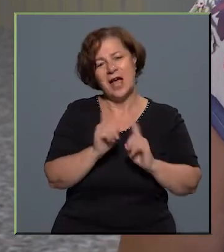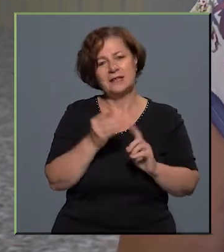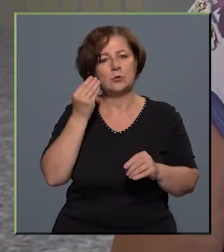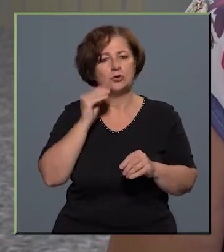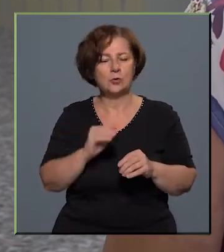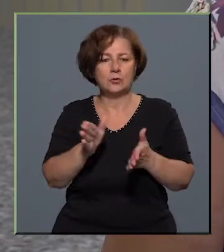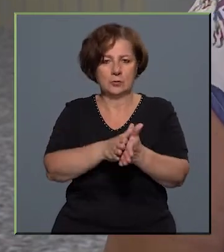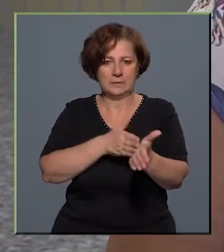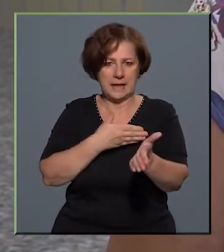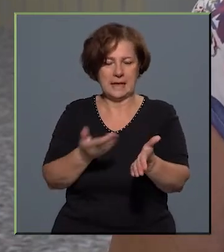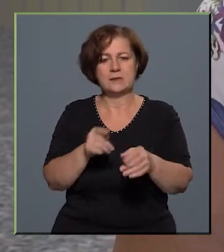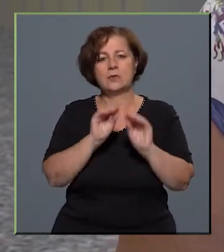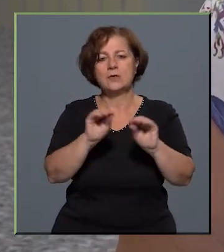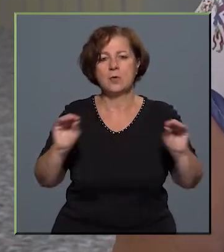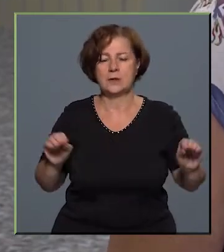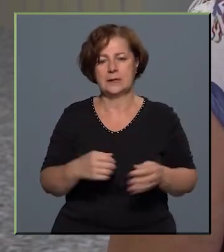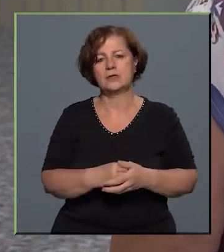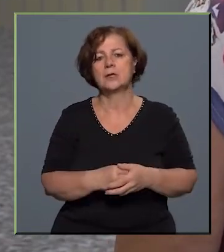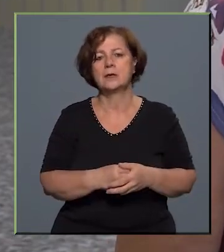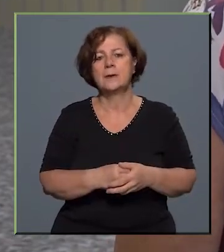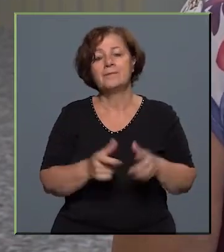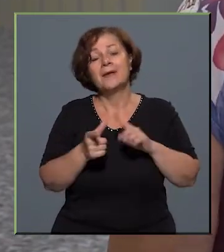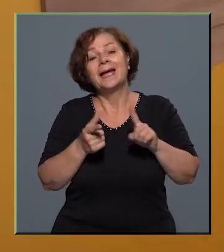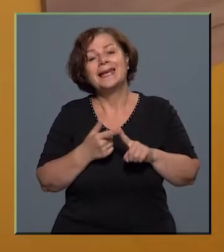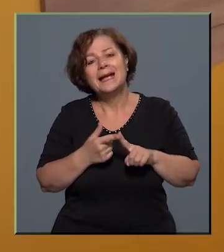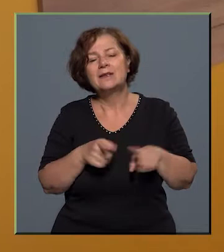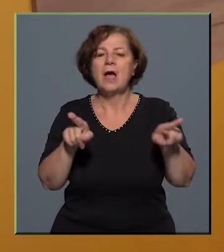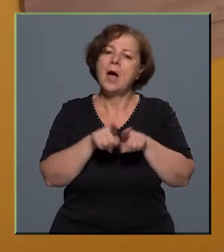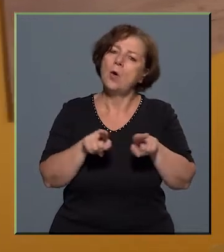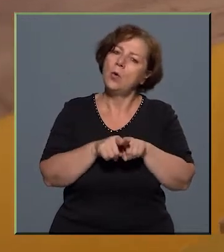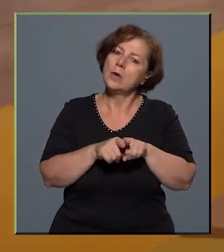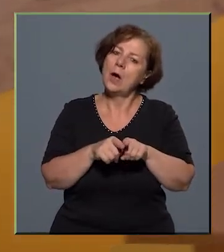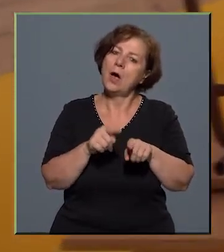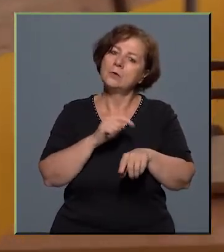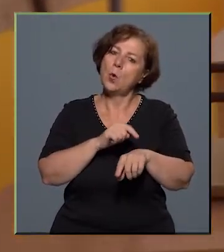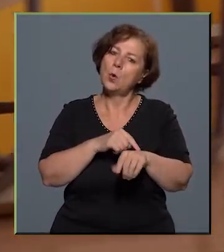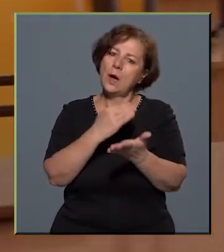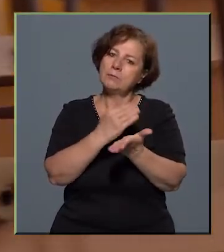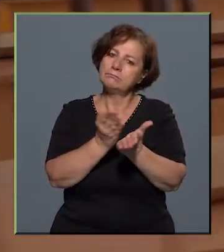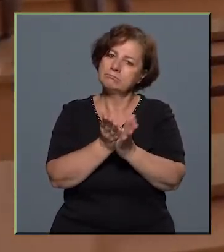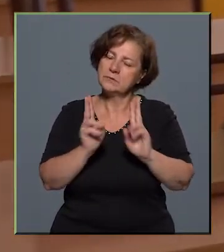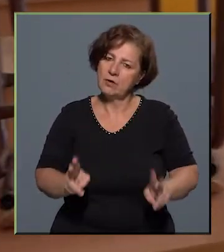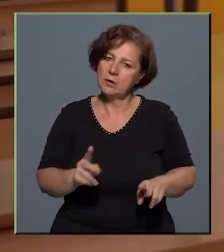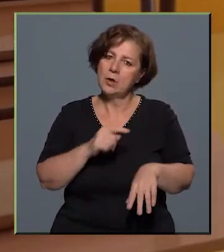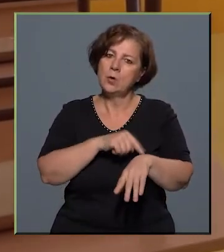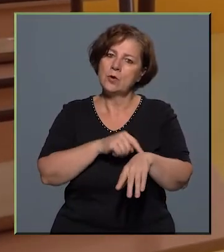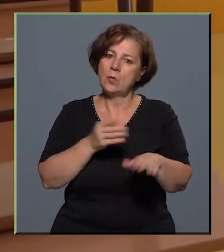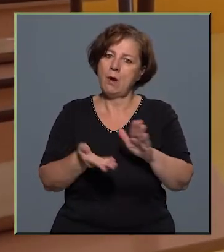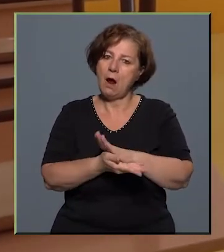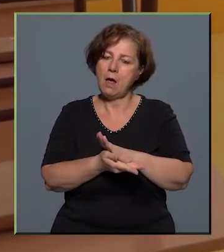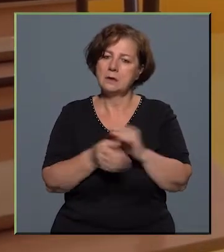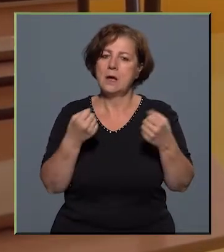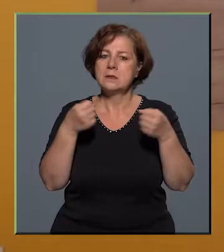játékosan kezdünk neki az oktatásnak, illetve olyan órabeosztás van, hogy az órákon a gyerekek